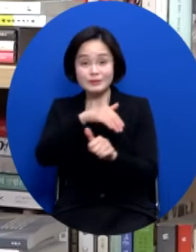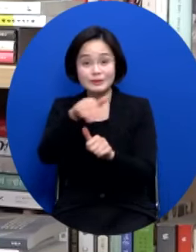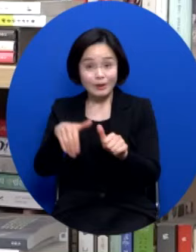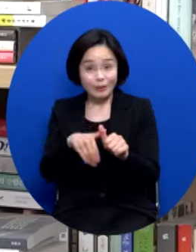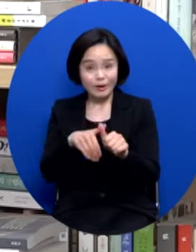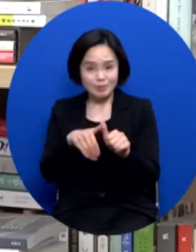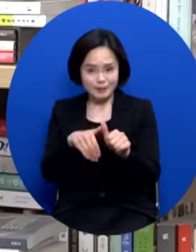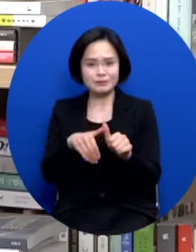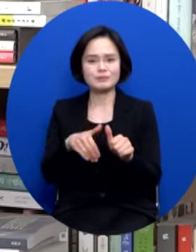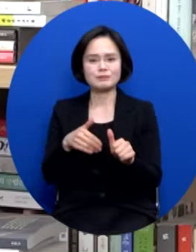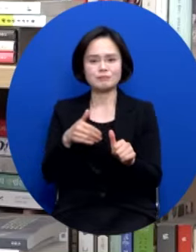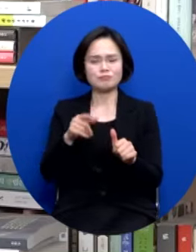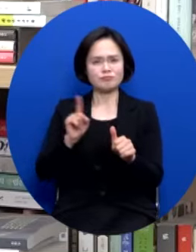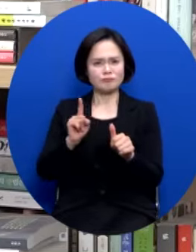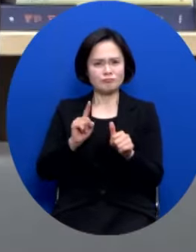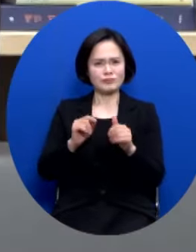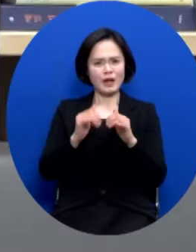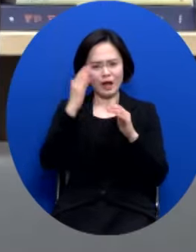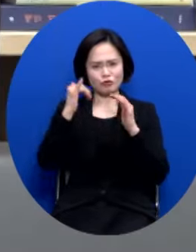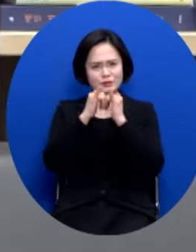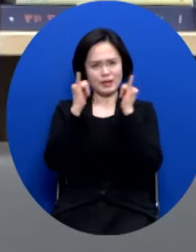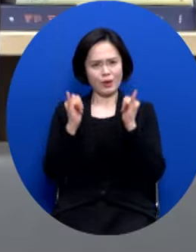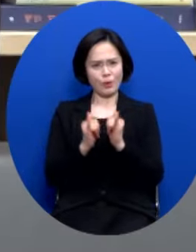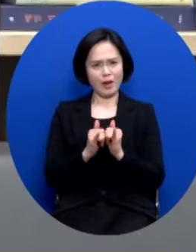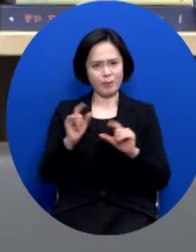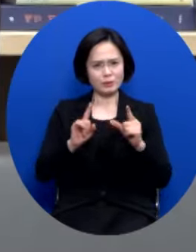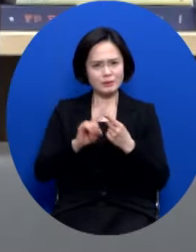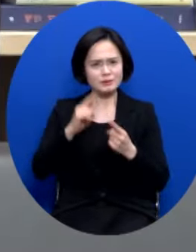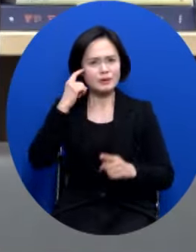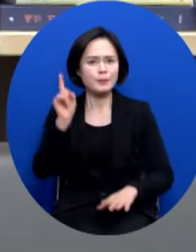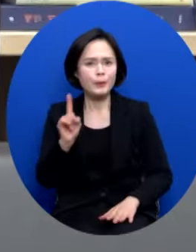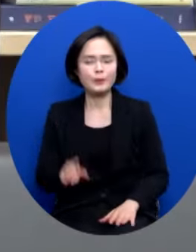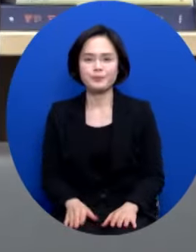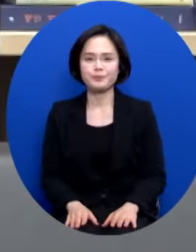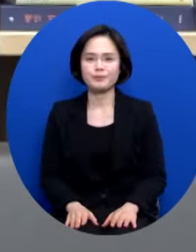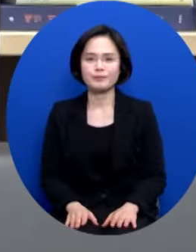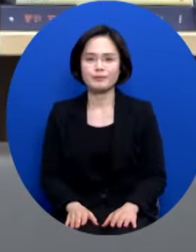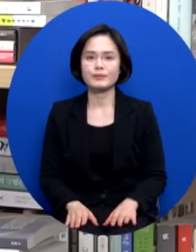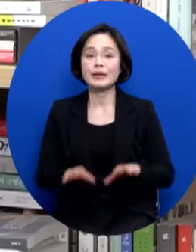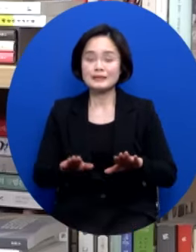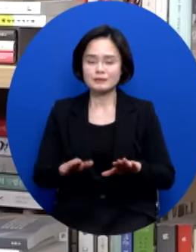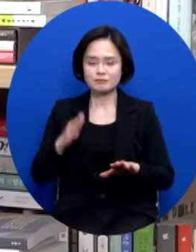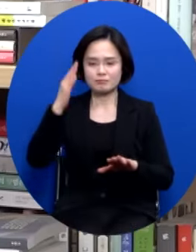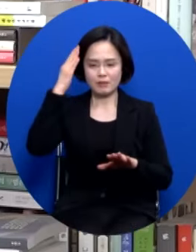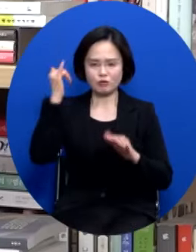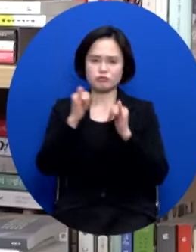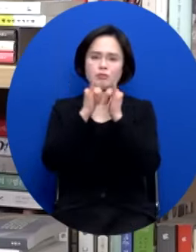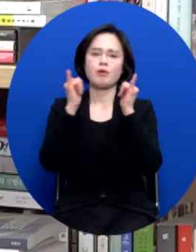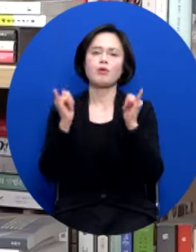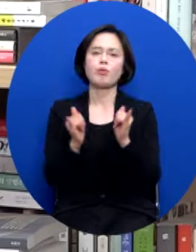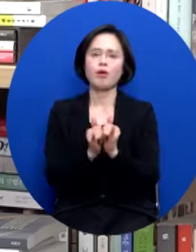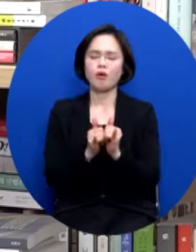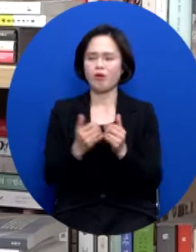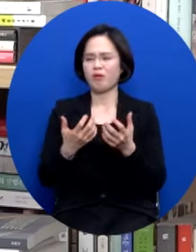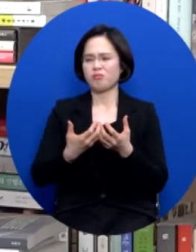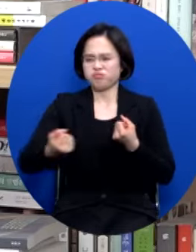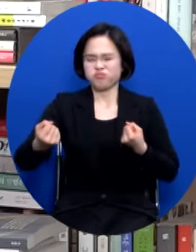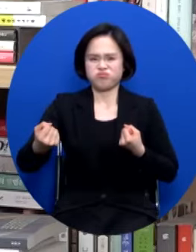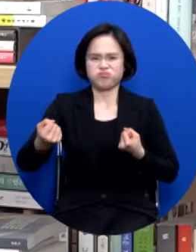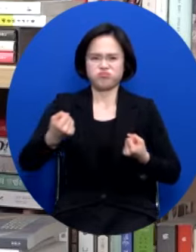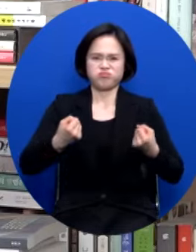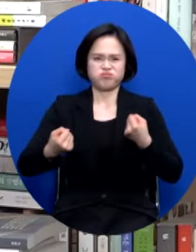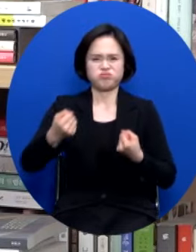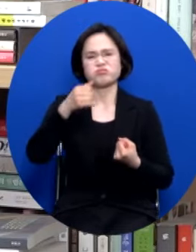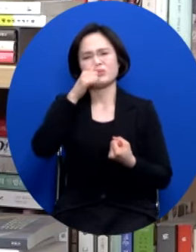때는 기준이 무너졌다라는 것으로 봅니다. 그래서 이런 것에 있어서는 성경적인 기준을 올바르게 제시하는 것이 교회의 역할이라고 생각을